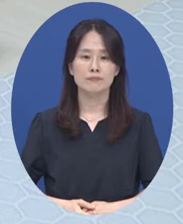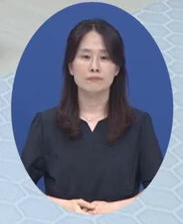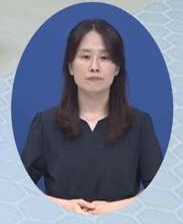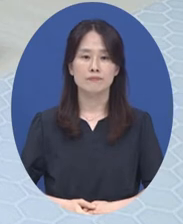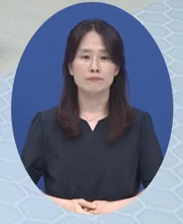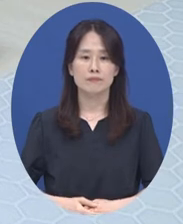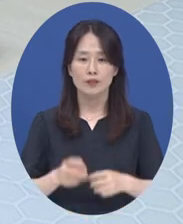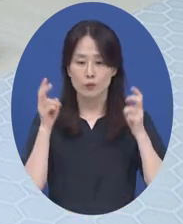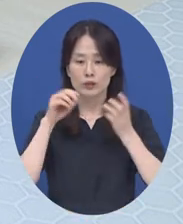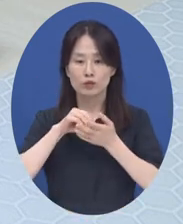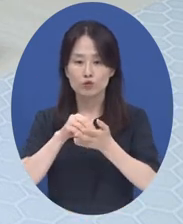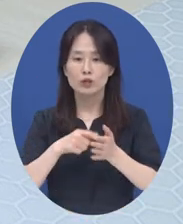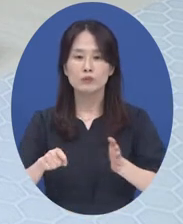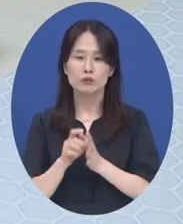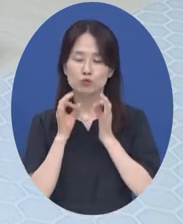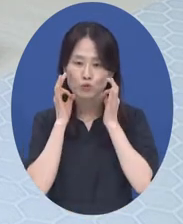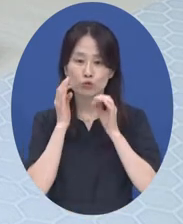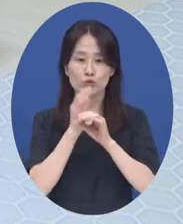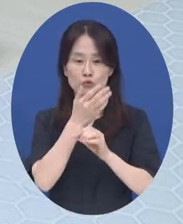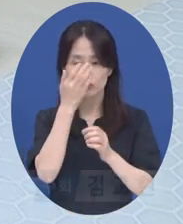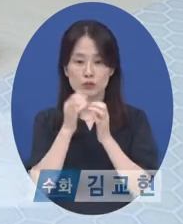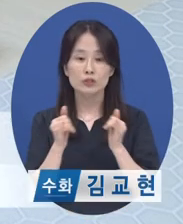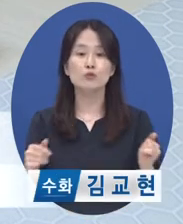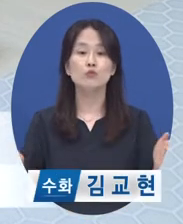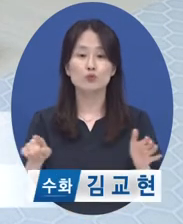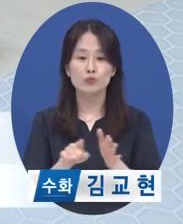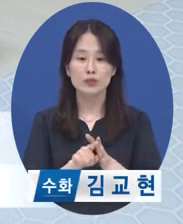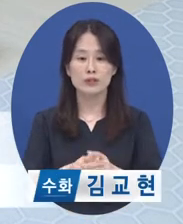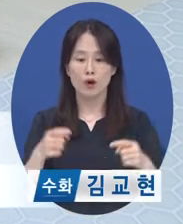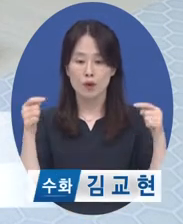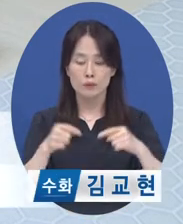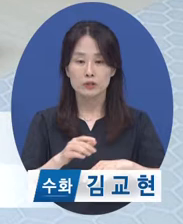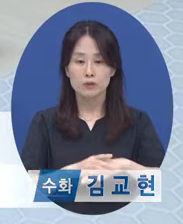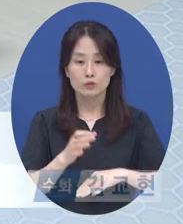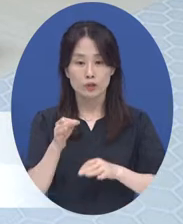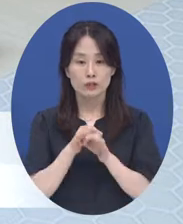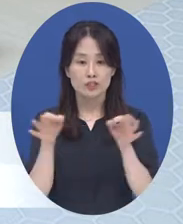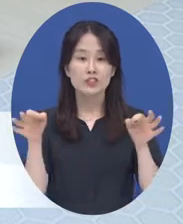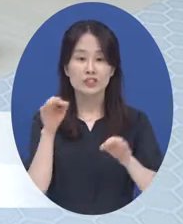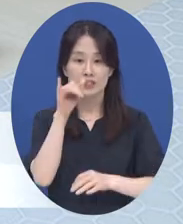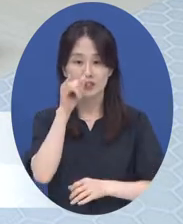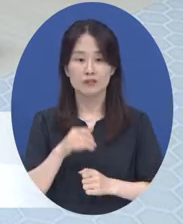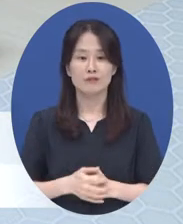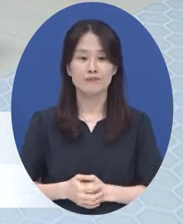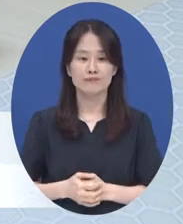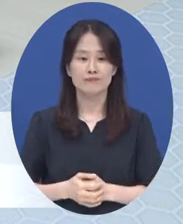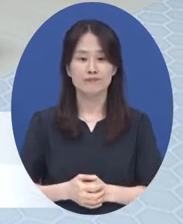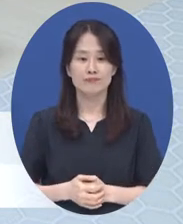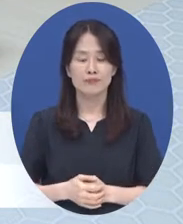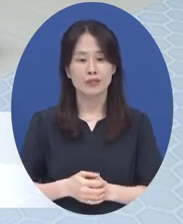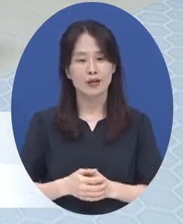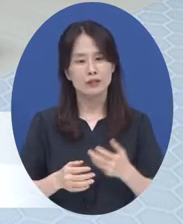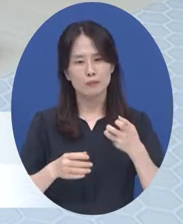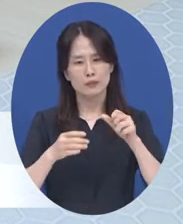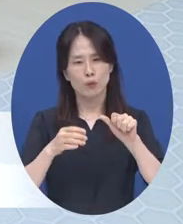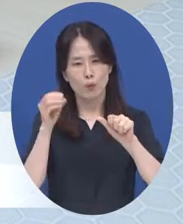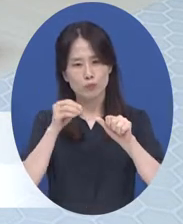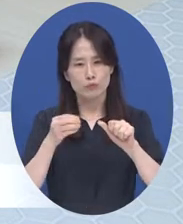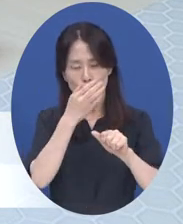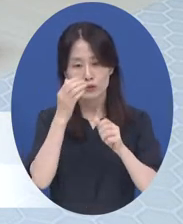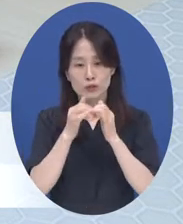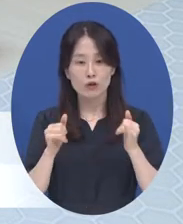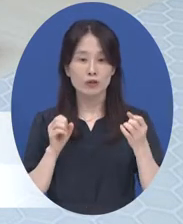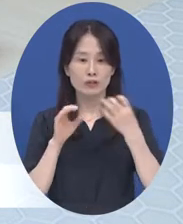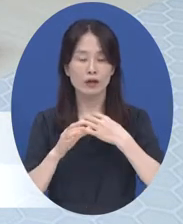취업을 위해 고군분투 하는 청년들을 위해 경기도가 면접 수당을 지원하고 있는데요 경기도 청년 85% 가 자라고